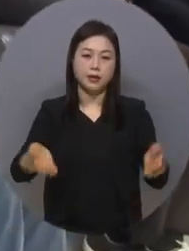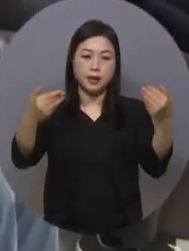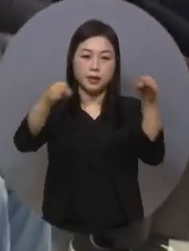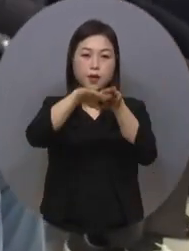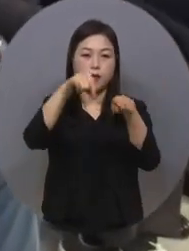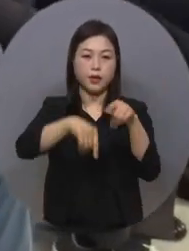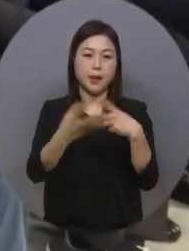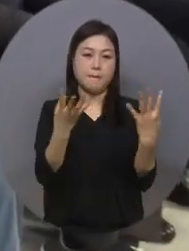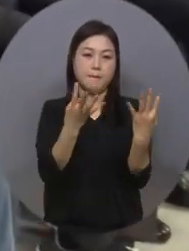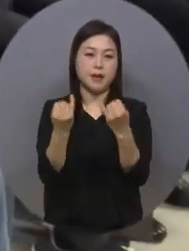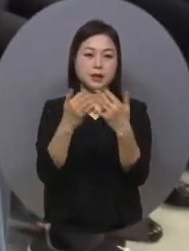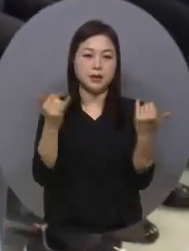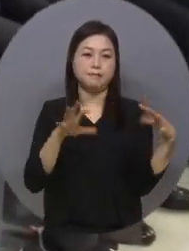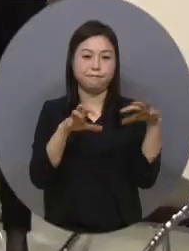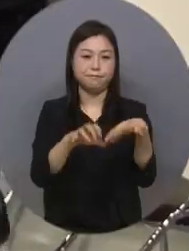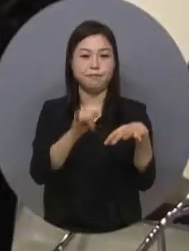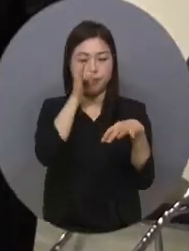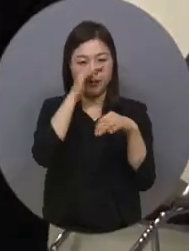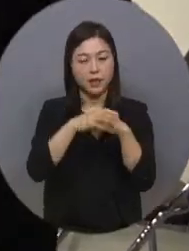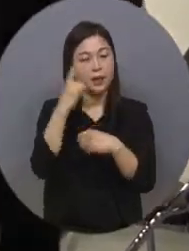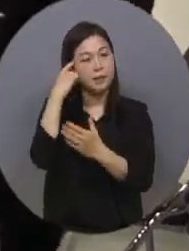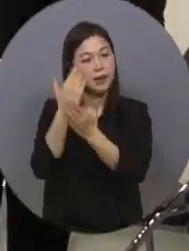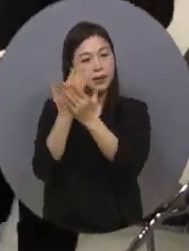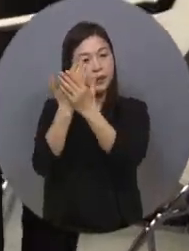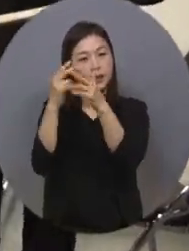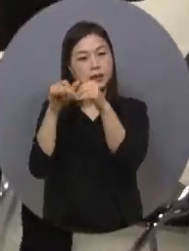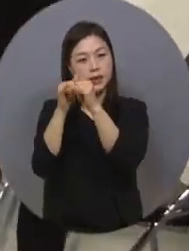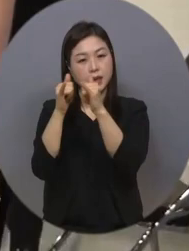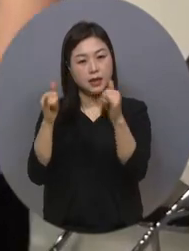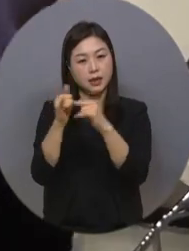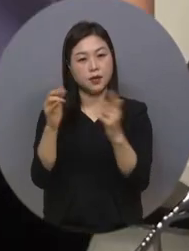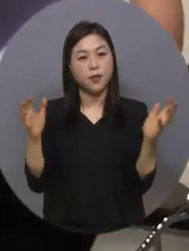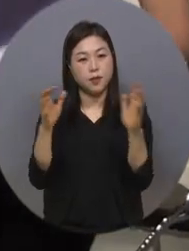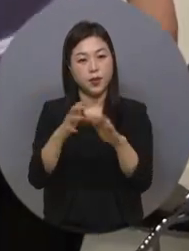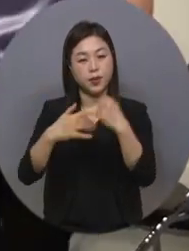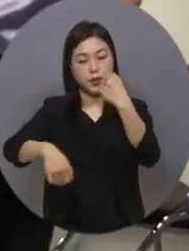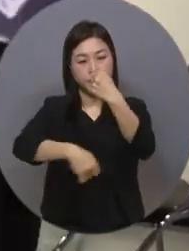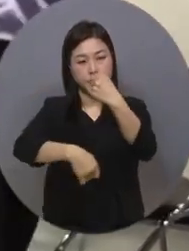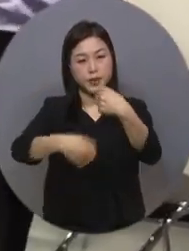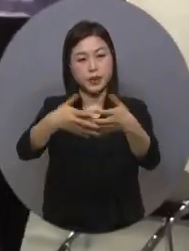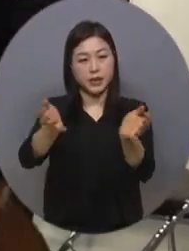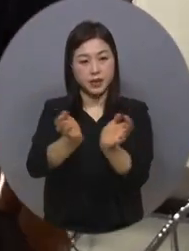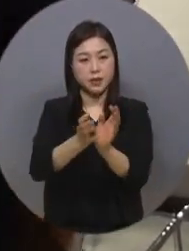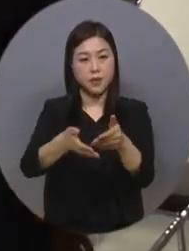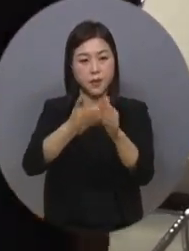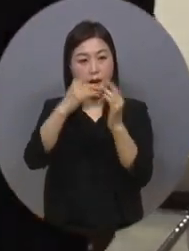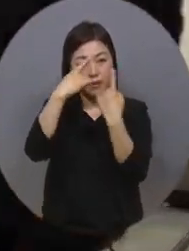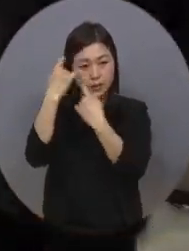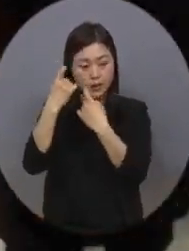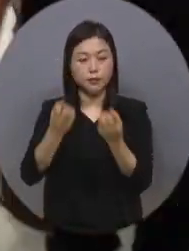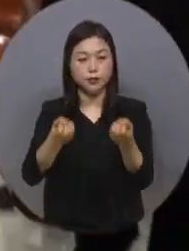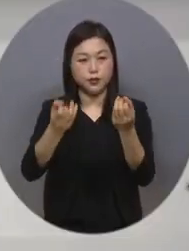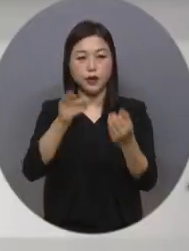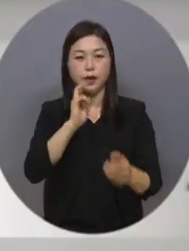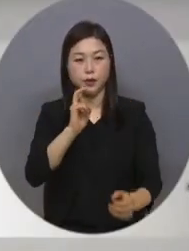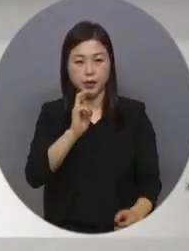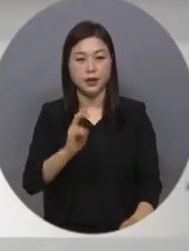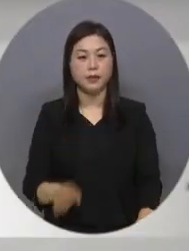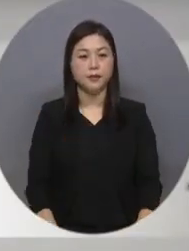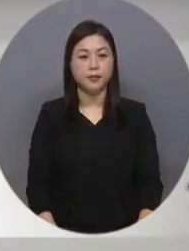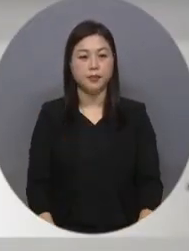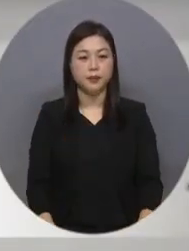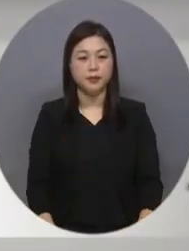몰려왔습니다. 발달장애인으로 구성된 솔리스트 프루니의 첼로 앙상블 창단 기념 축가 연주회가 열렸습니다.